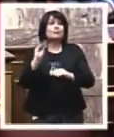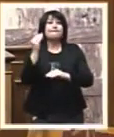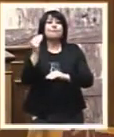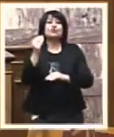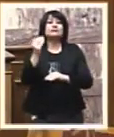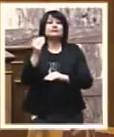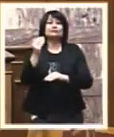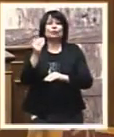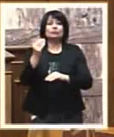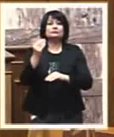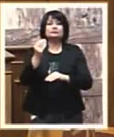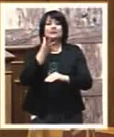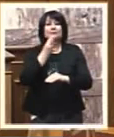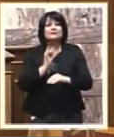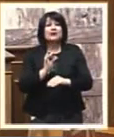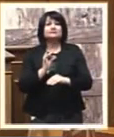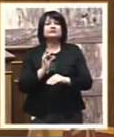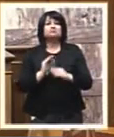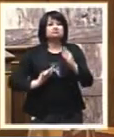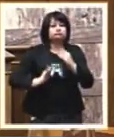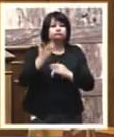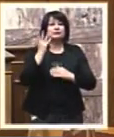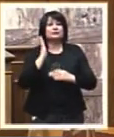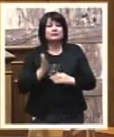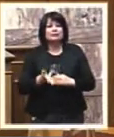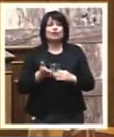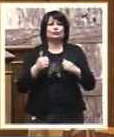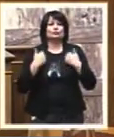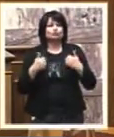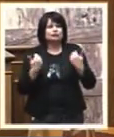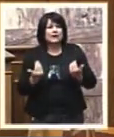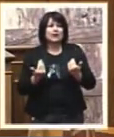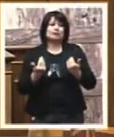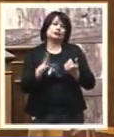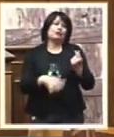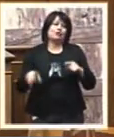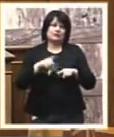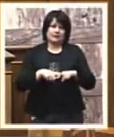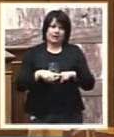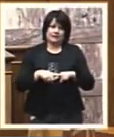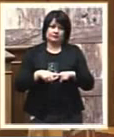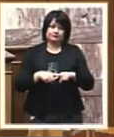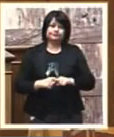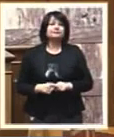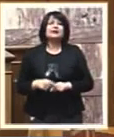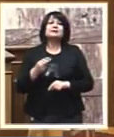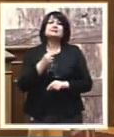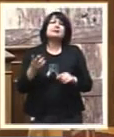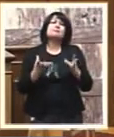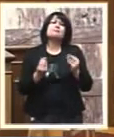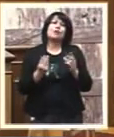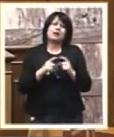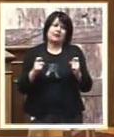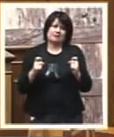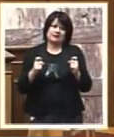ευνουχίζει τις δημιουργικές δυνάμεις και της νέας γενιάς, αλλά και ολόκληρου του ελληνισμού. Σημαίνει πολλά αυτό